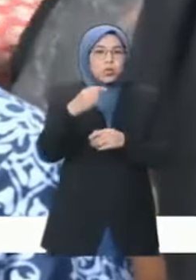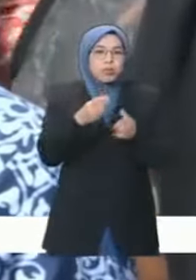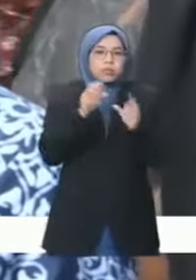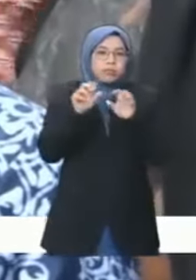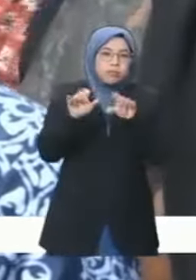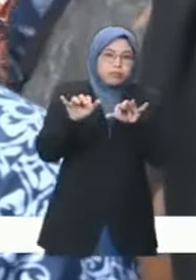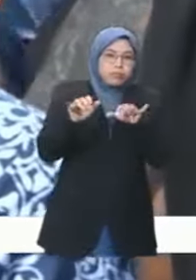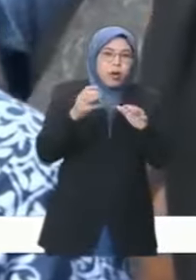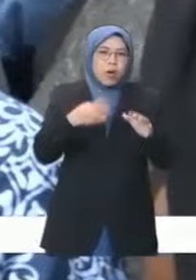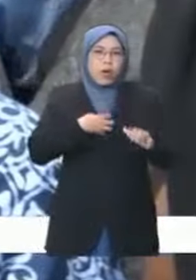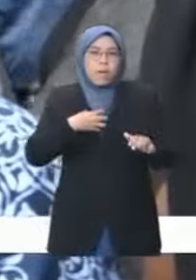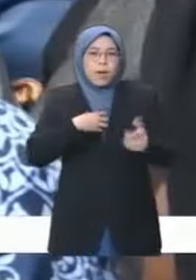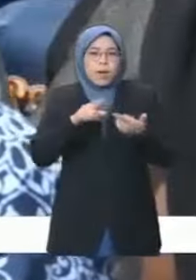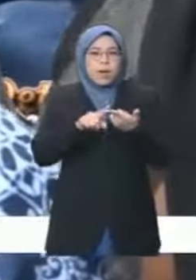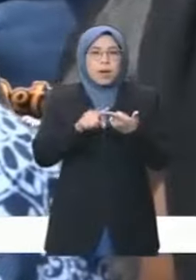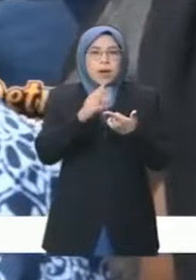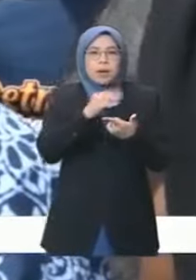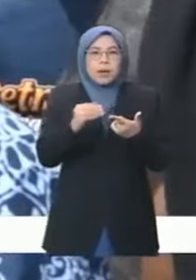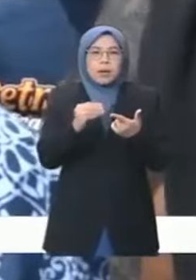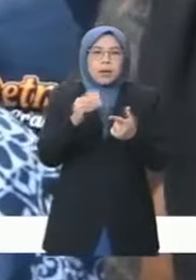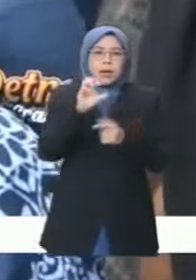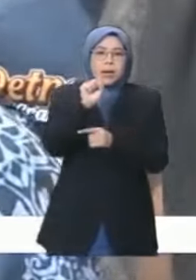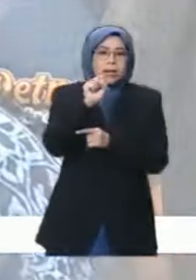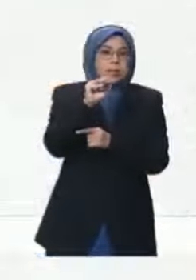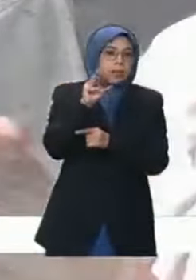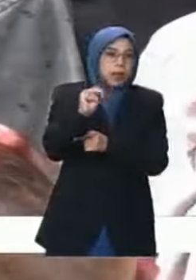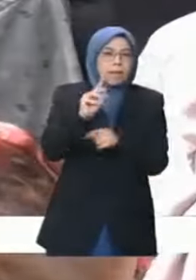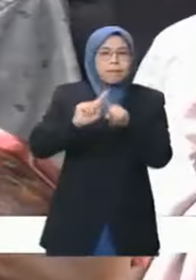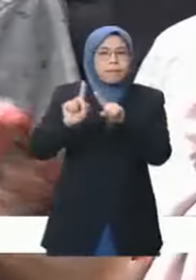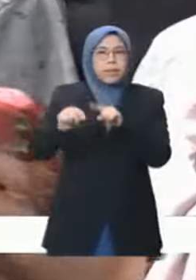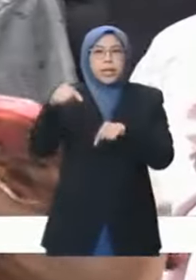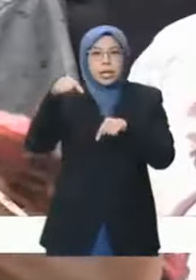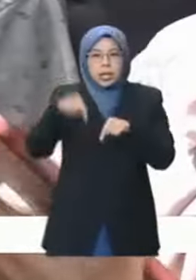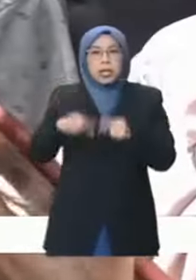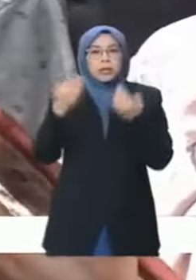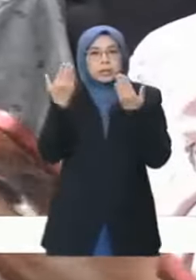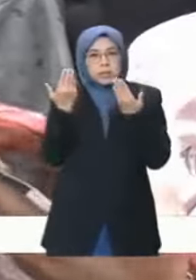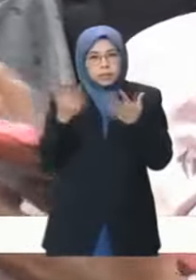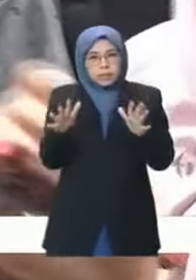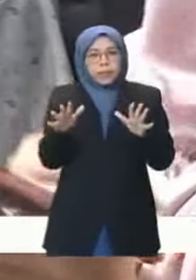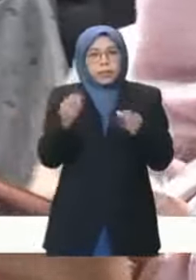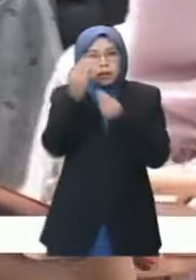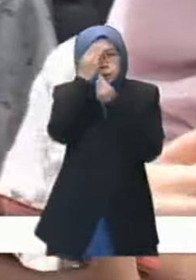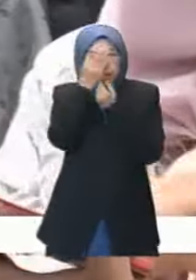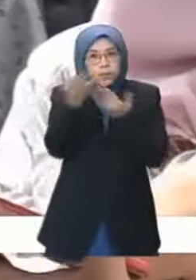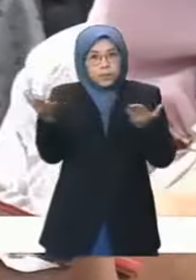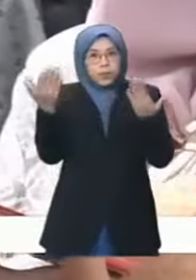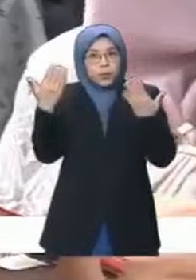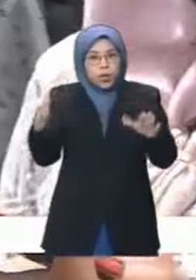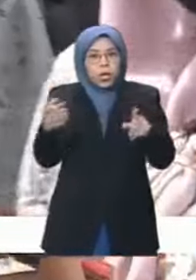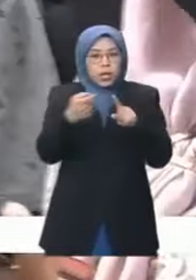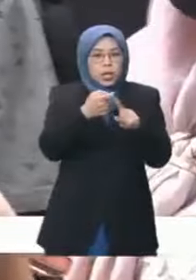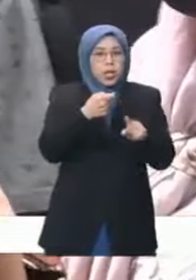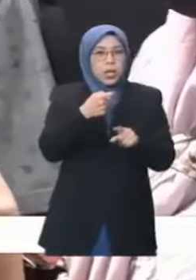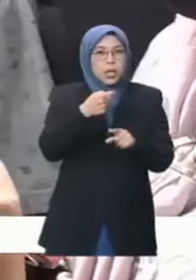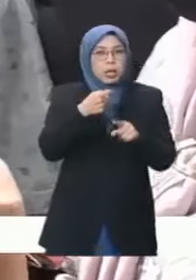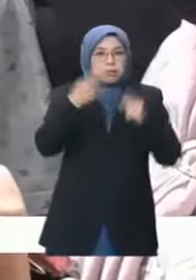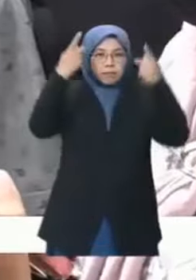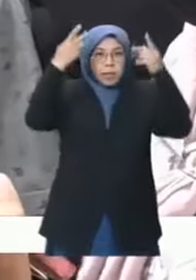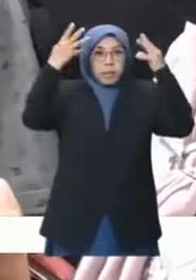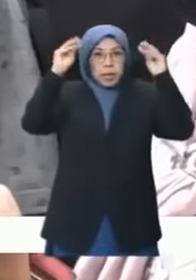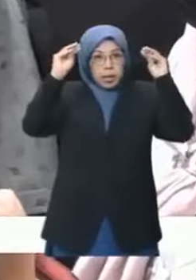komen ataupun terlibat dalam scam dan sebagainya. Perkara ini telah dimaklumkan kepada Yang Amat Berhormat Perdana